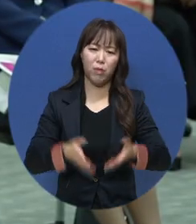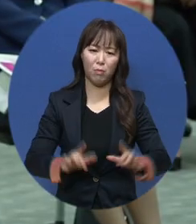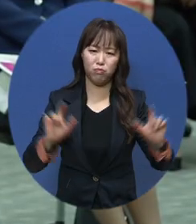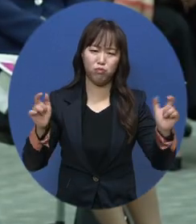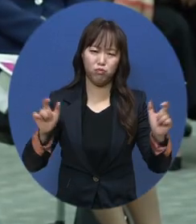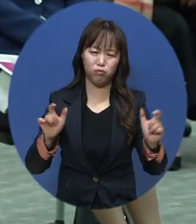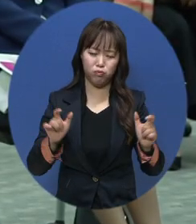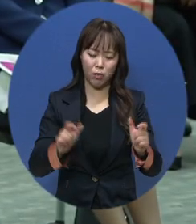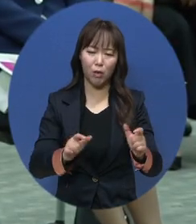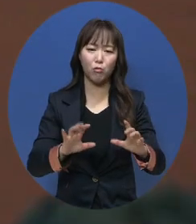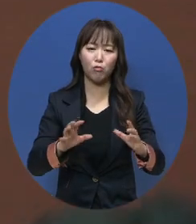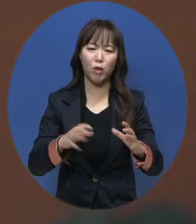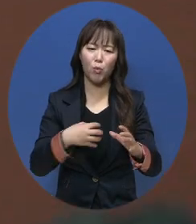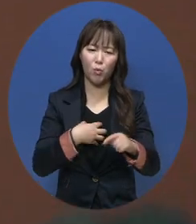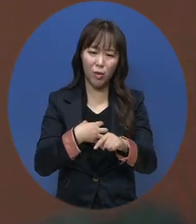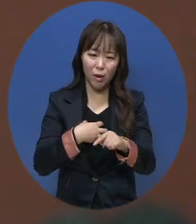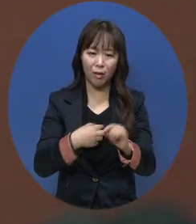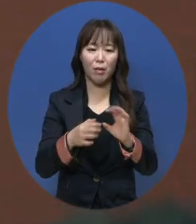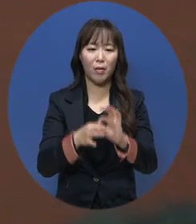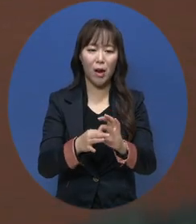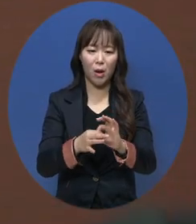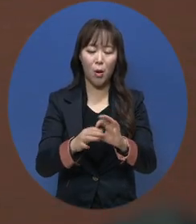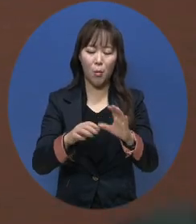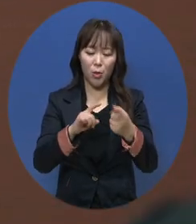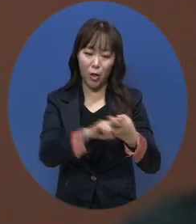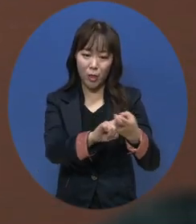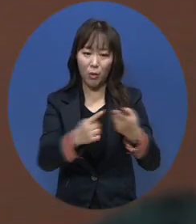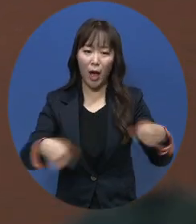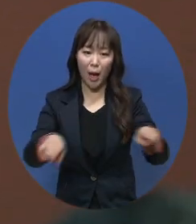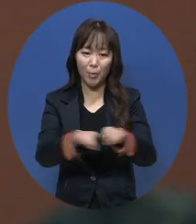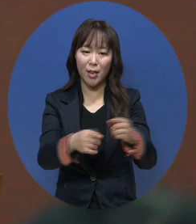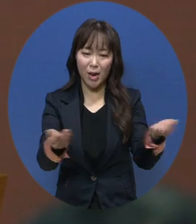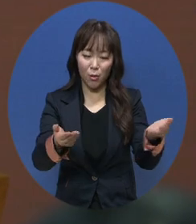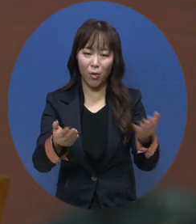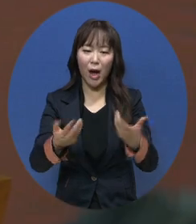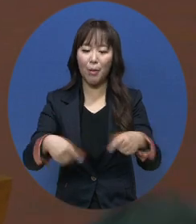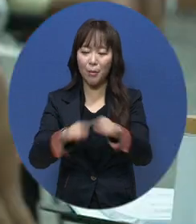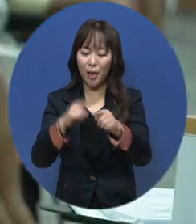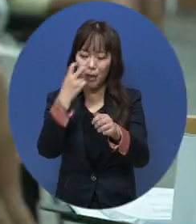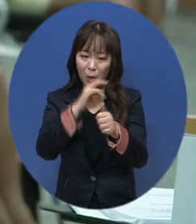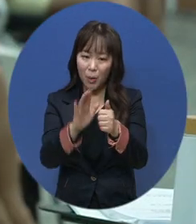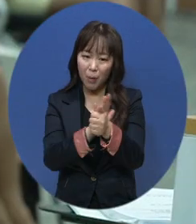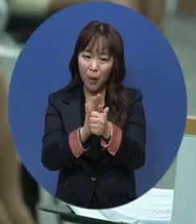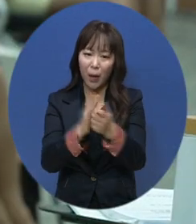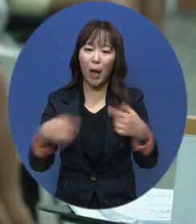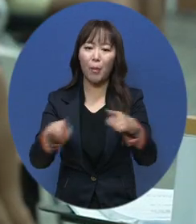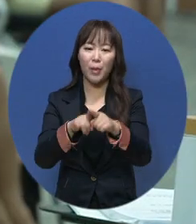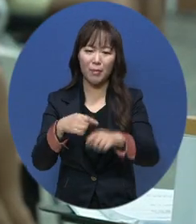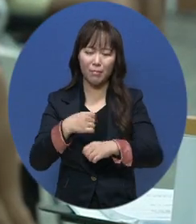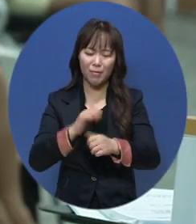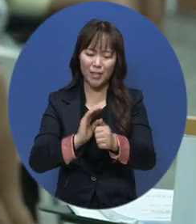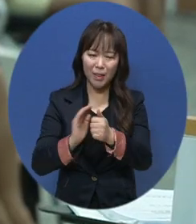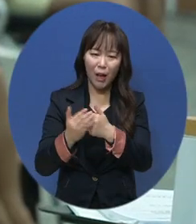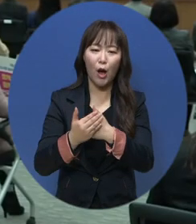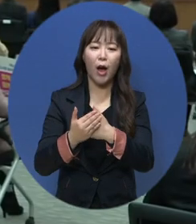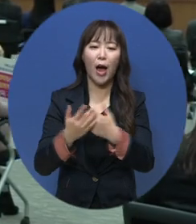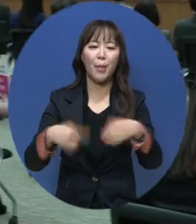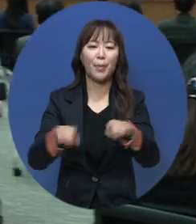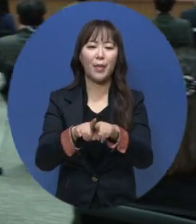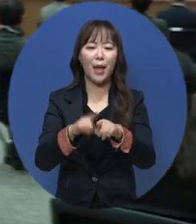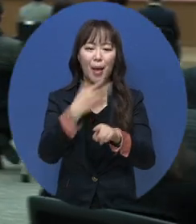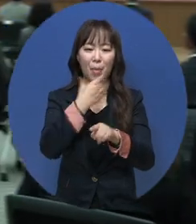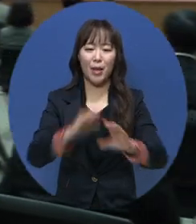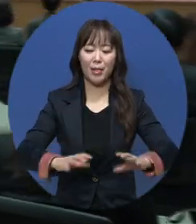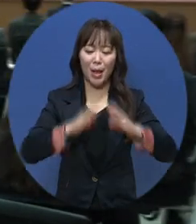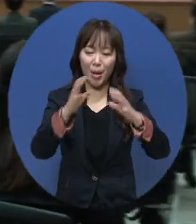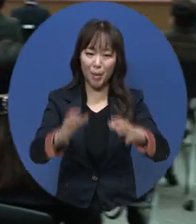국가 위기를 연대와 협력을 통해 함께 일하고 함께 돌보고 함께 지키고 함께 행복한 대한민국을